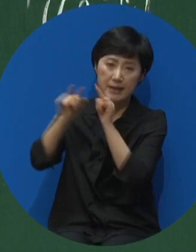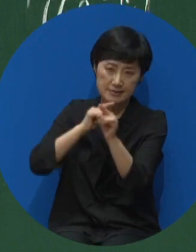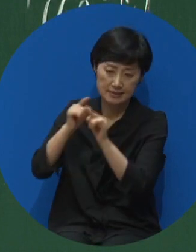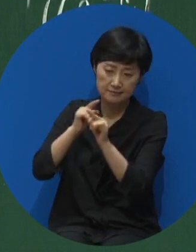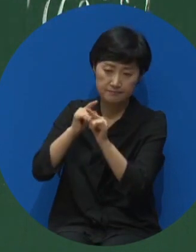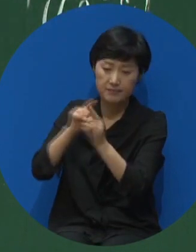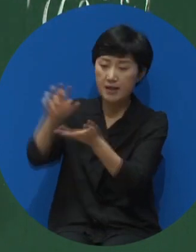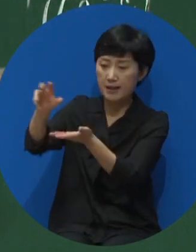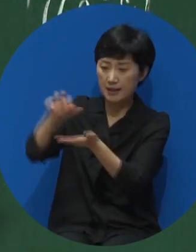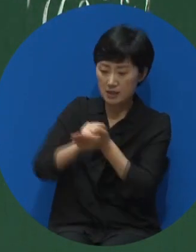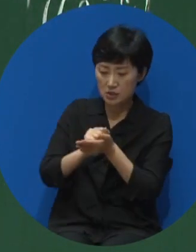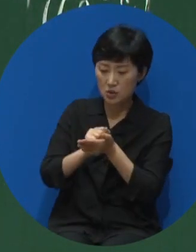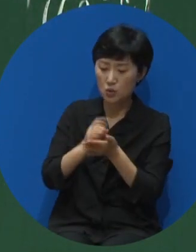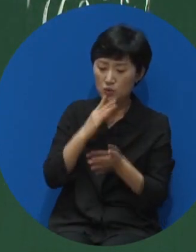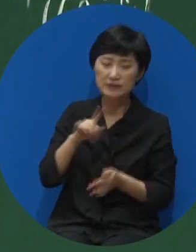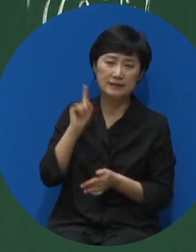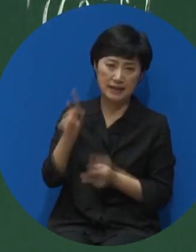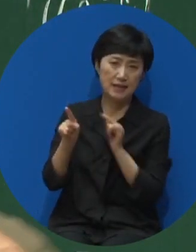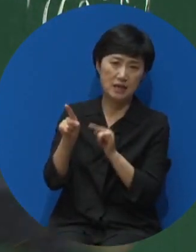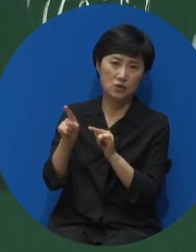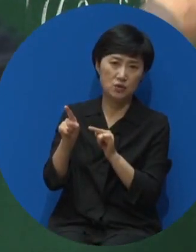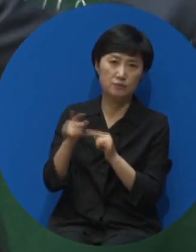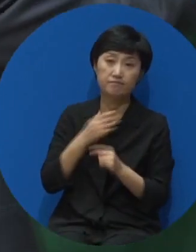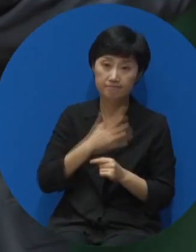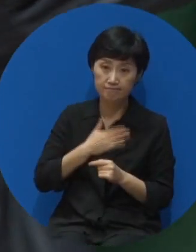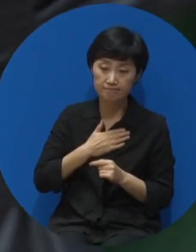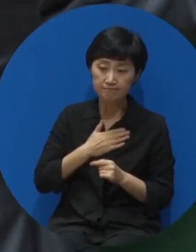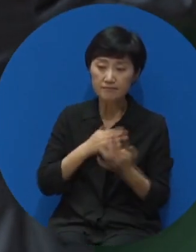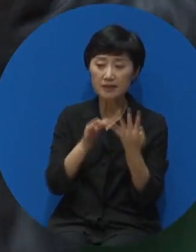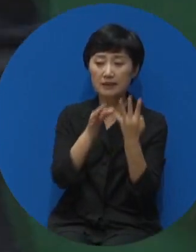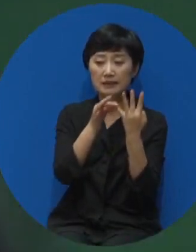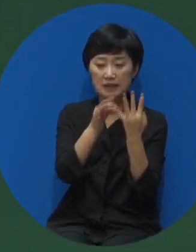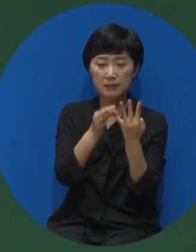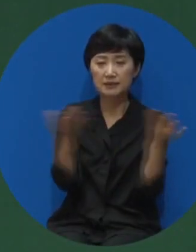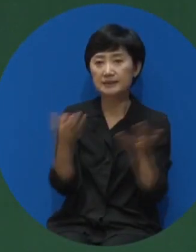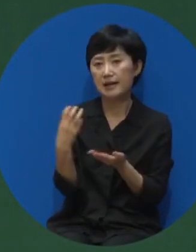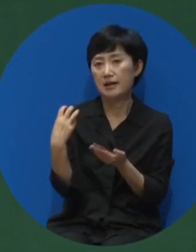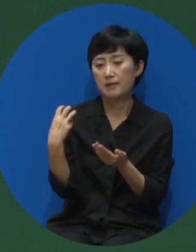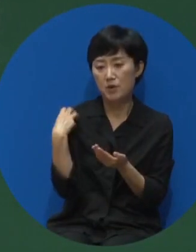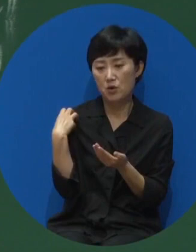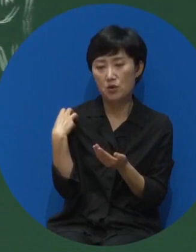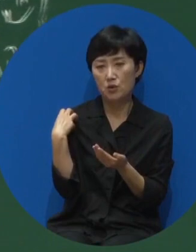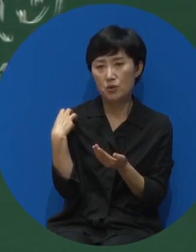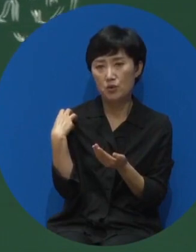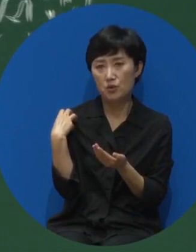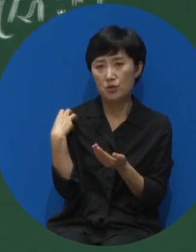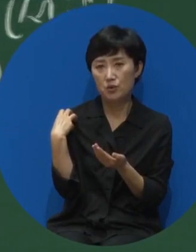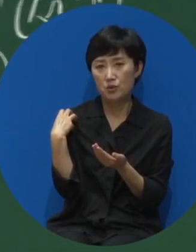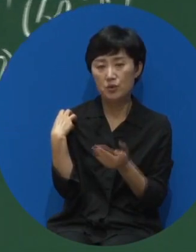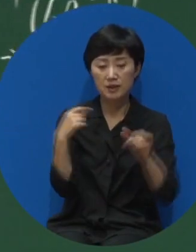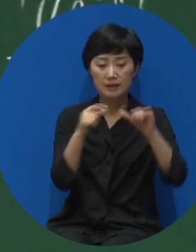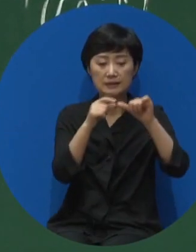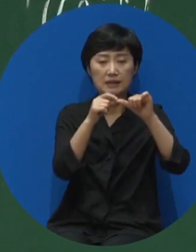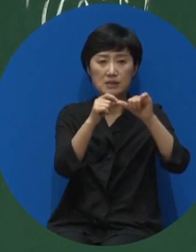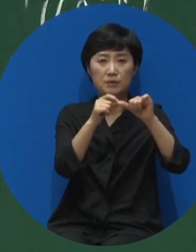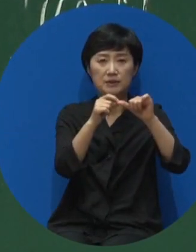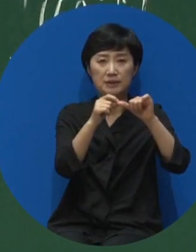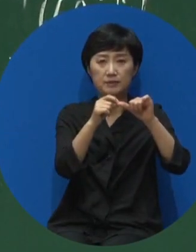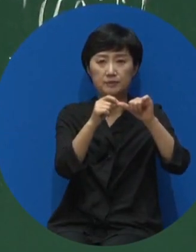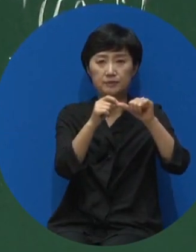말씀이다. 소시세 스베테노 임마누엘의 정확한 치카라와 코노 미코토바니 요르 테 이코토데스. 다섯 번째입니다.